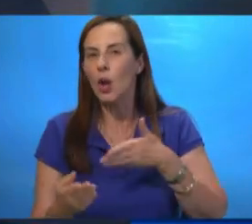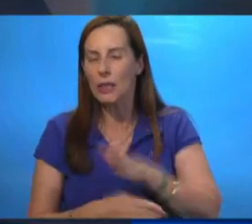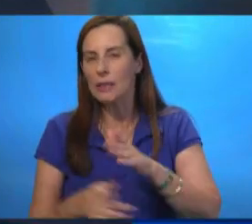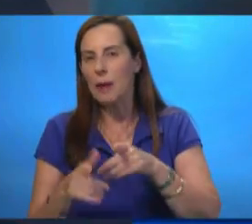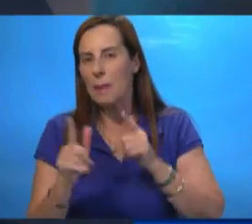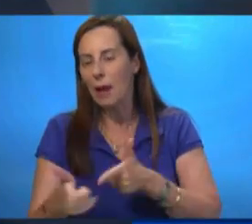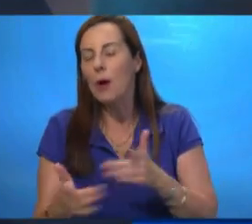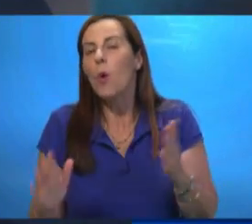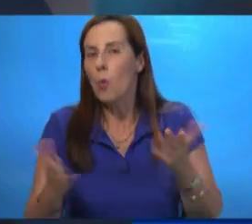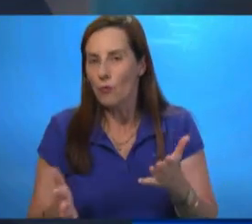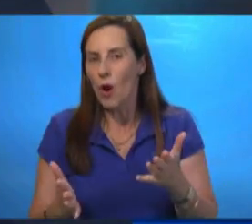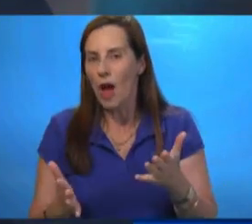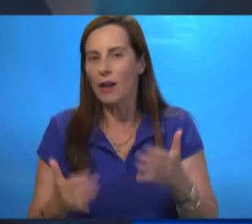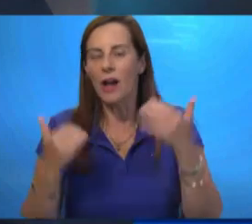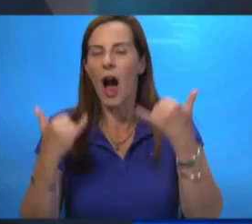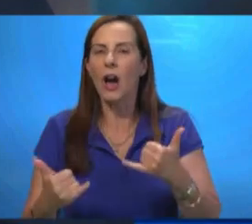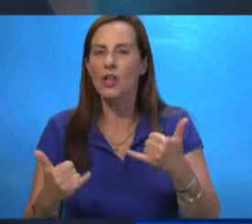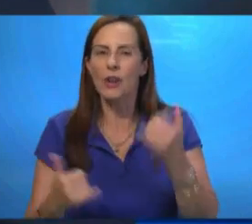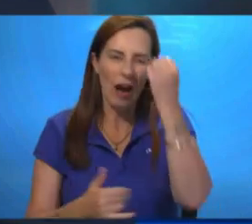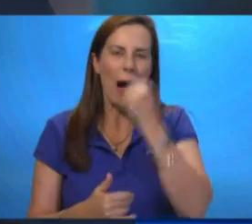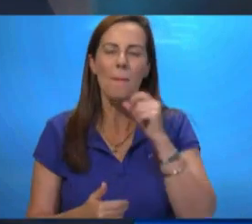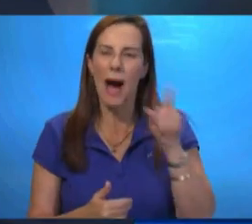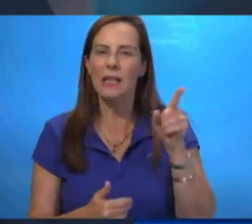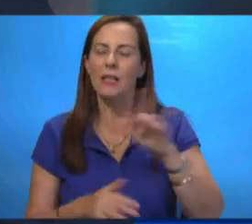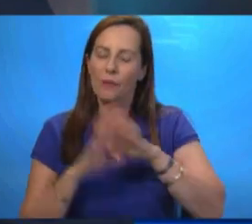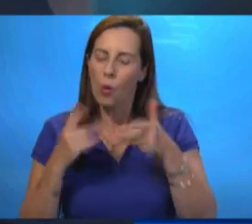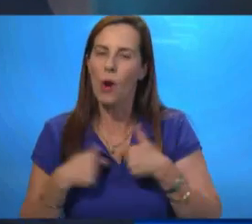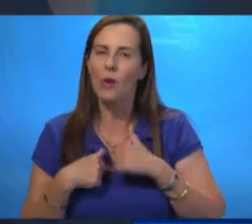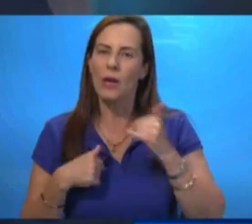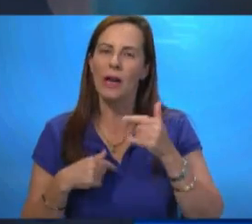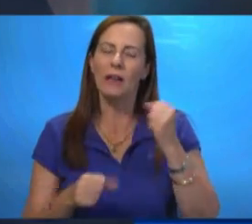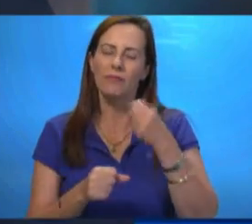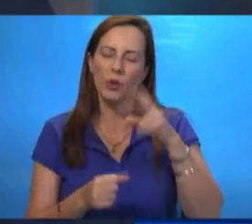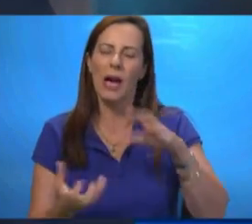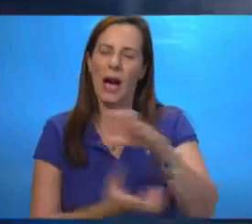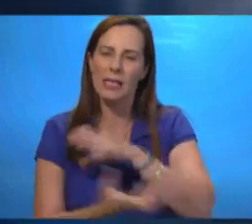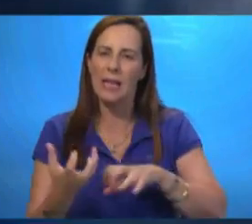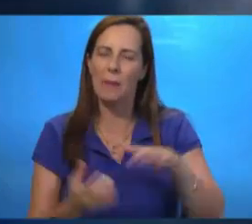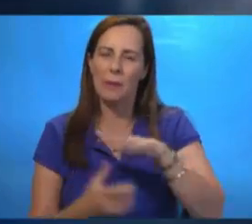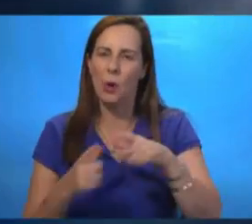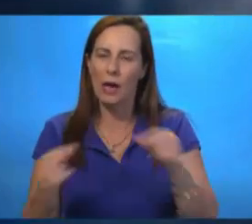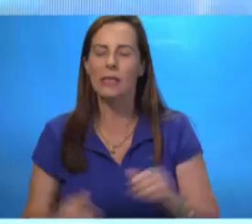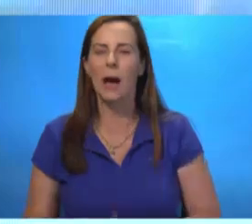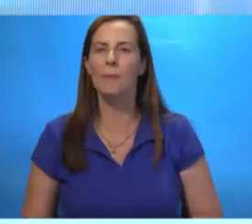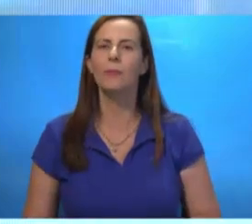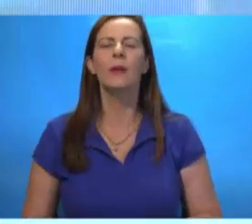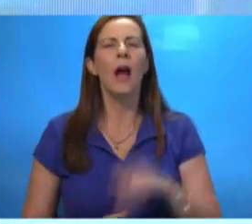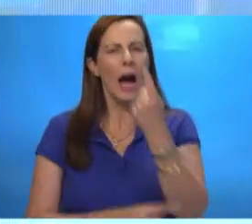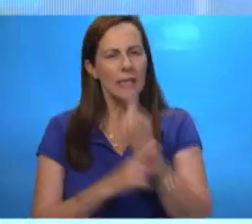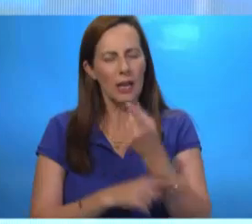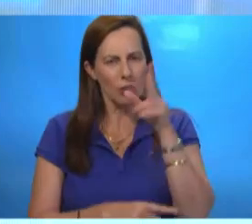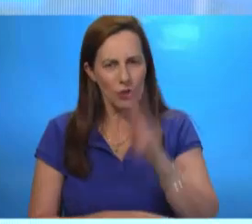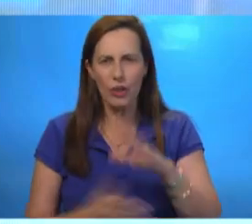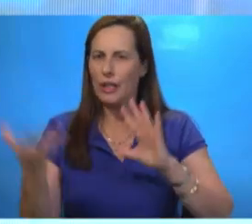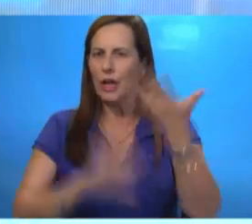ויכול להיות שהכדור כרגע בידיים של חמאס, וזה יגרור את כולנו כן להסלמה, לאימות כולל ברצועת עזה. רועי, תודה רבה לך. אז רקטות יש, דלקות